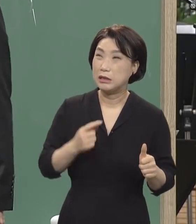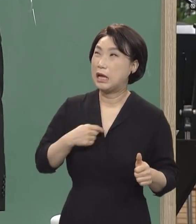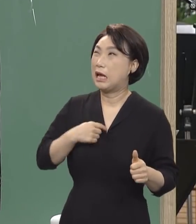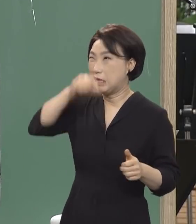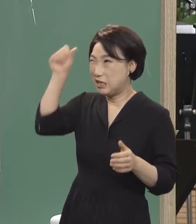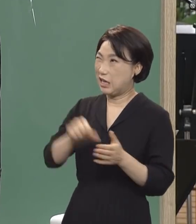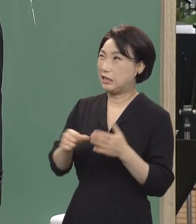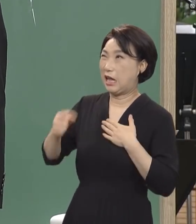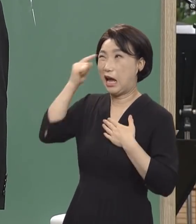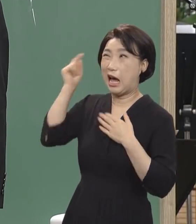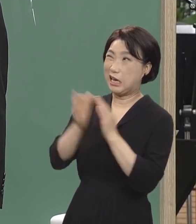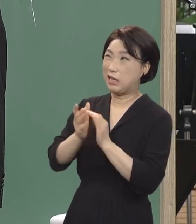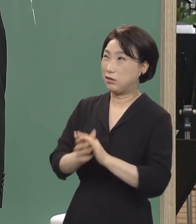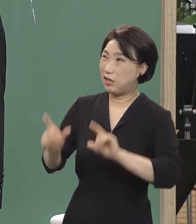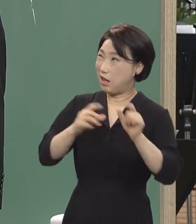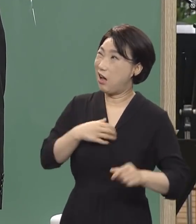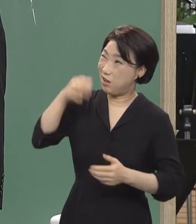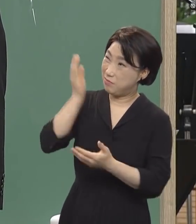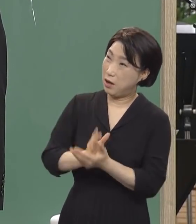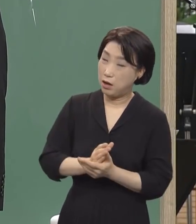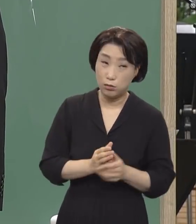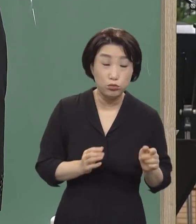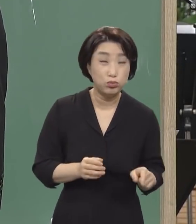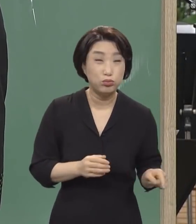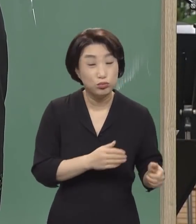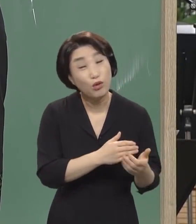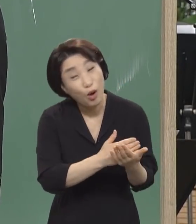마세요. 그럼 밖으로 나가서 집 짓고 살아야지.